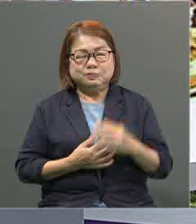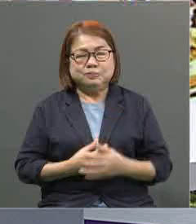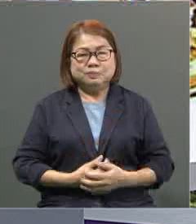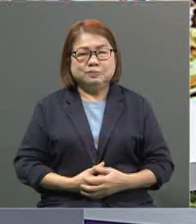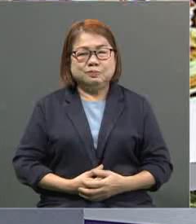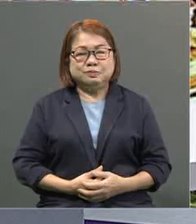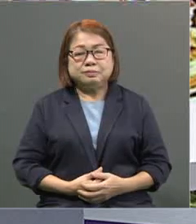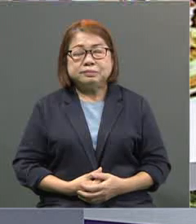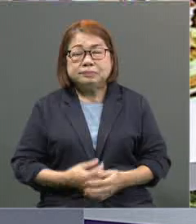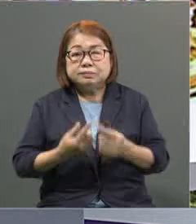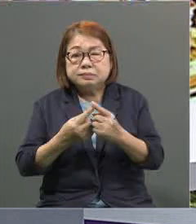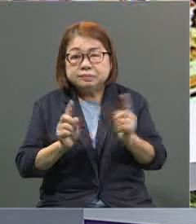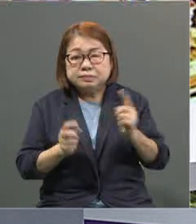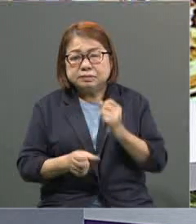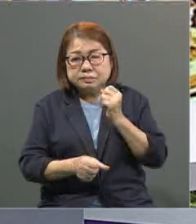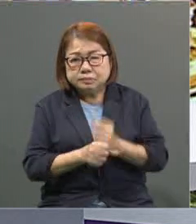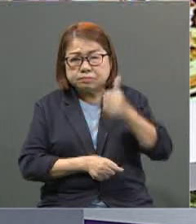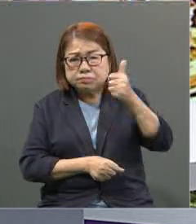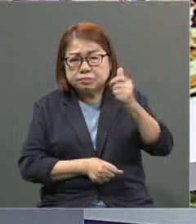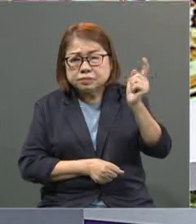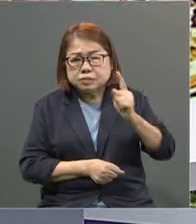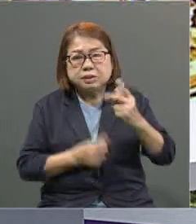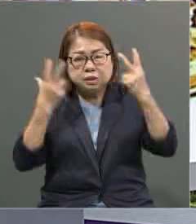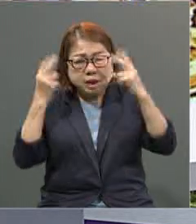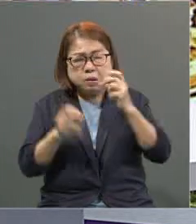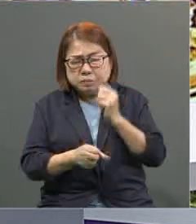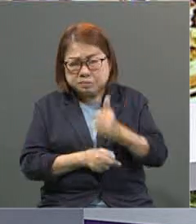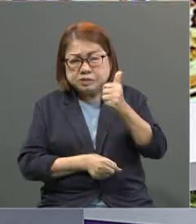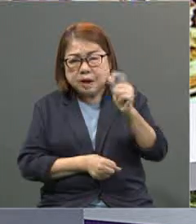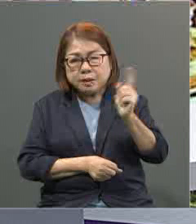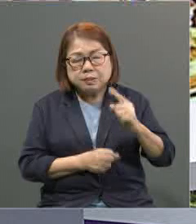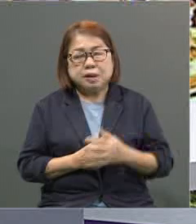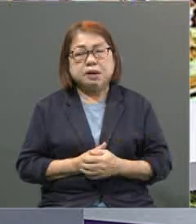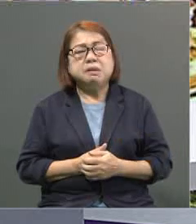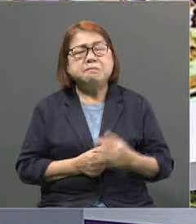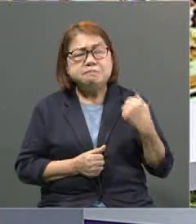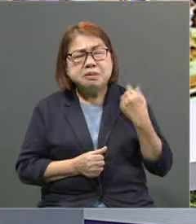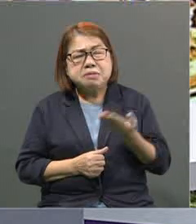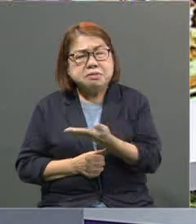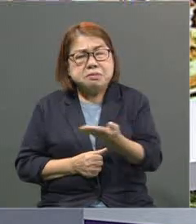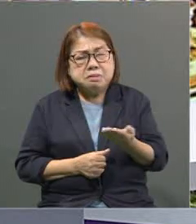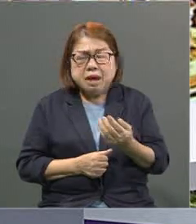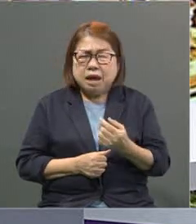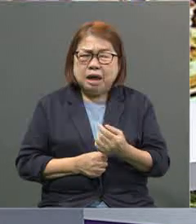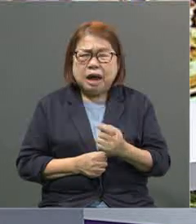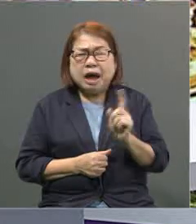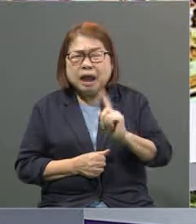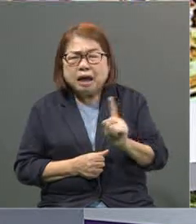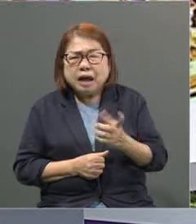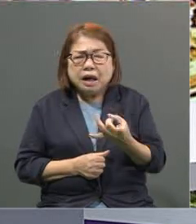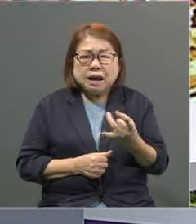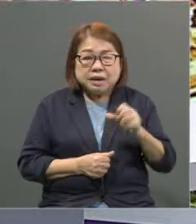แต่ว่าหนึ่งในความสำเร็จของท่านนายกเนี่ยนะฮะจะบอกว่าหลายๆคนอาจจะลืมไปแล้วนะว่า